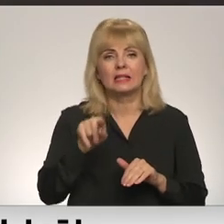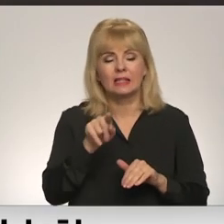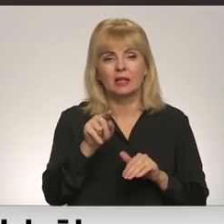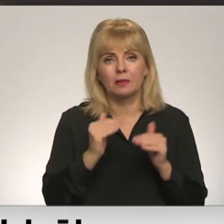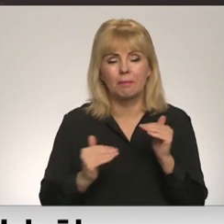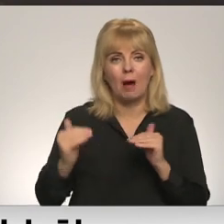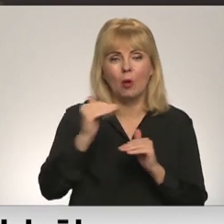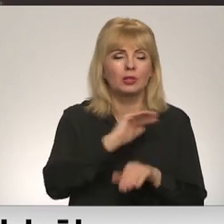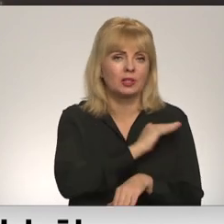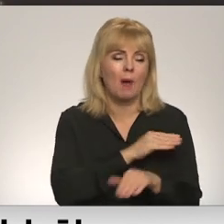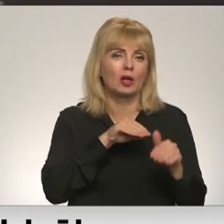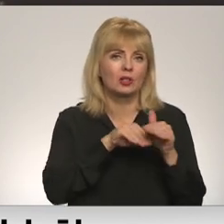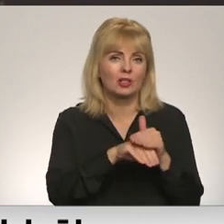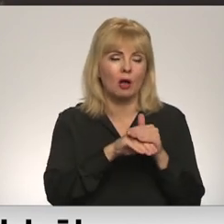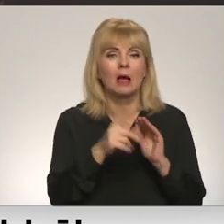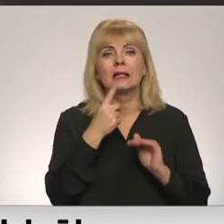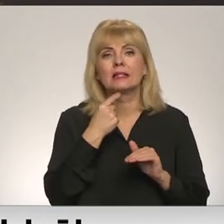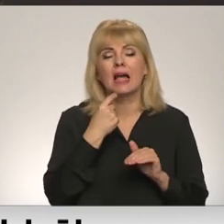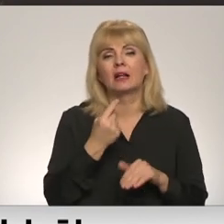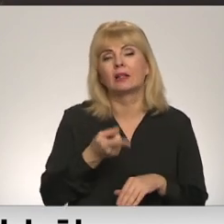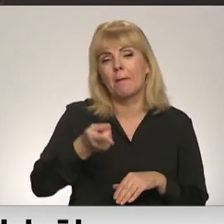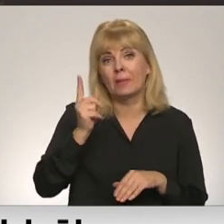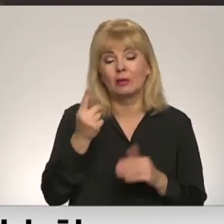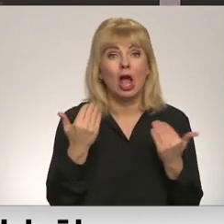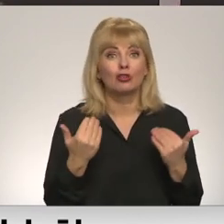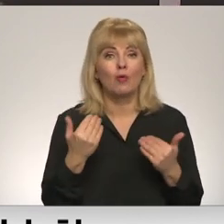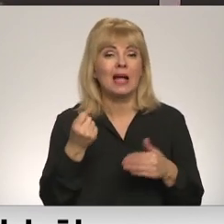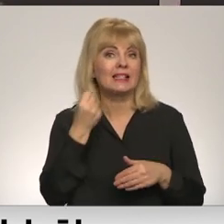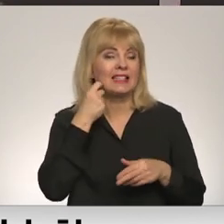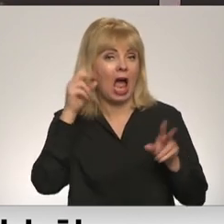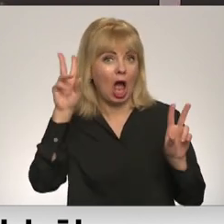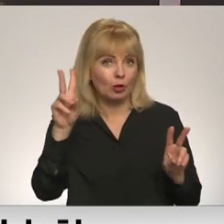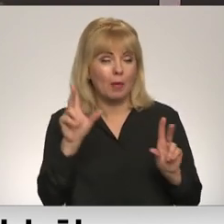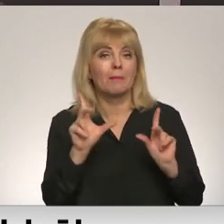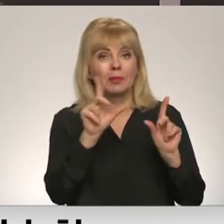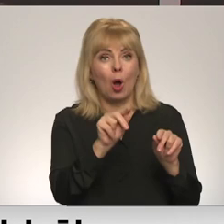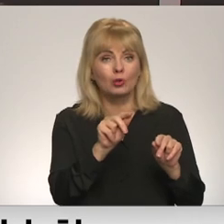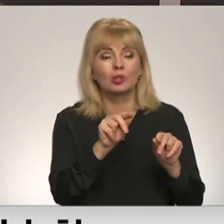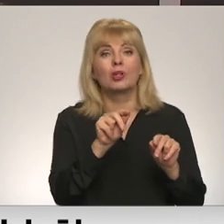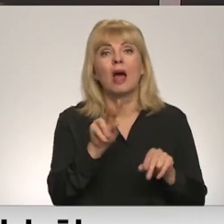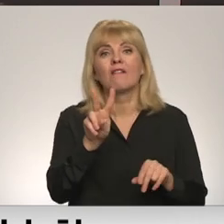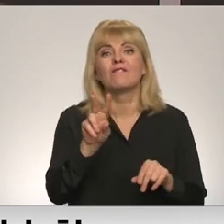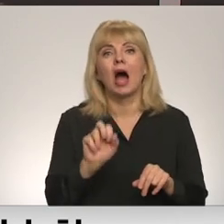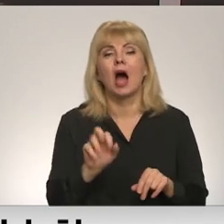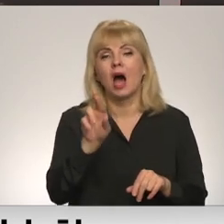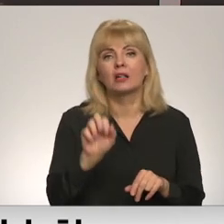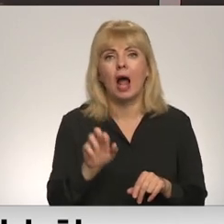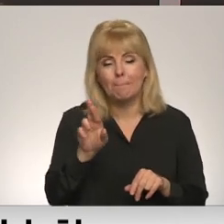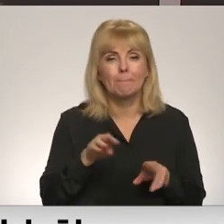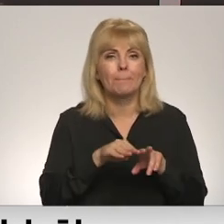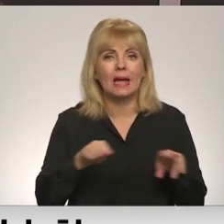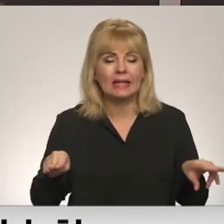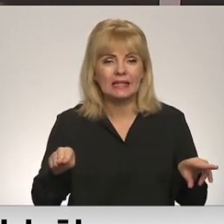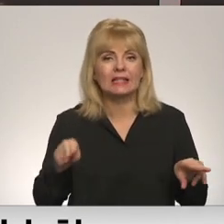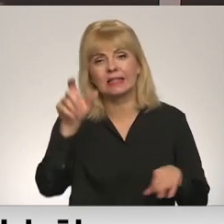paaugstinās, spēkā saglabājas sarkanais brīdinājums. Un šodien uz dzērumiem devās arī Vides aizsardzības un reģionālās attīstības ministrs